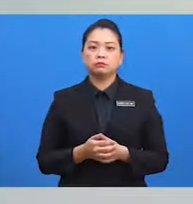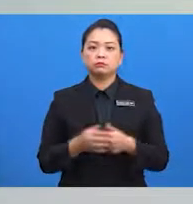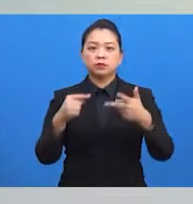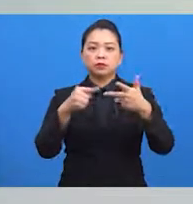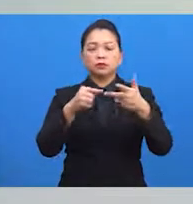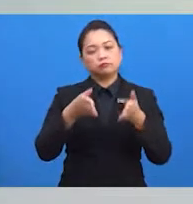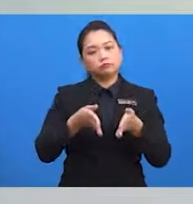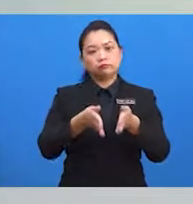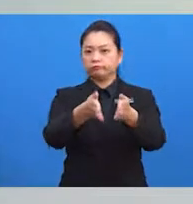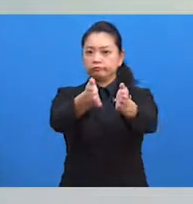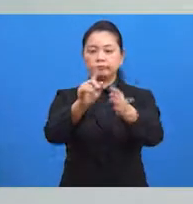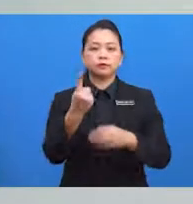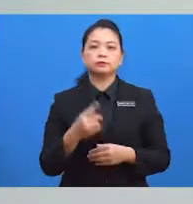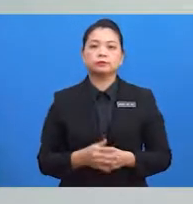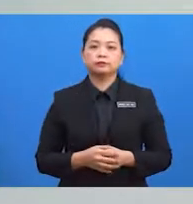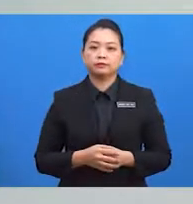lurus